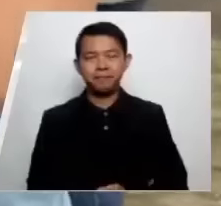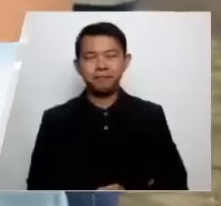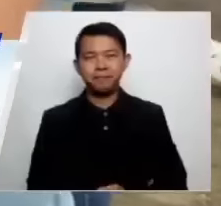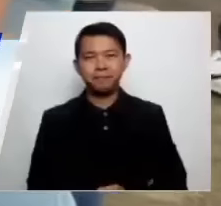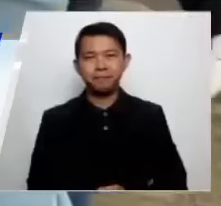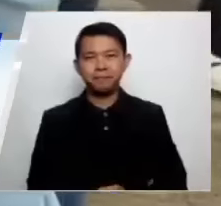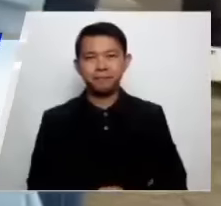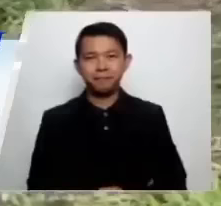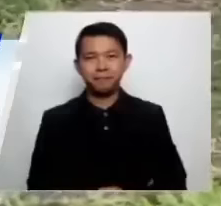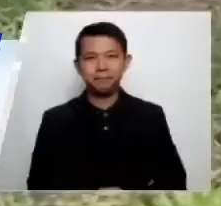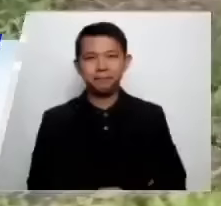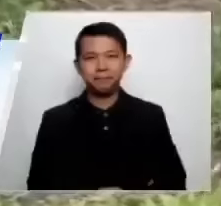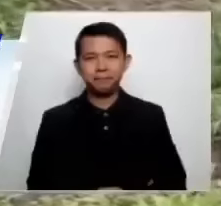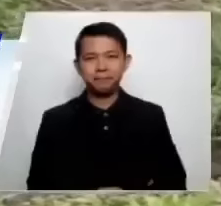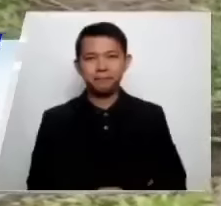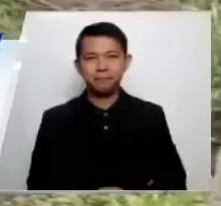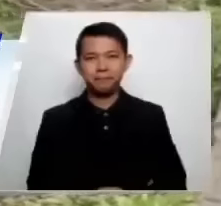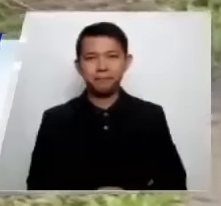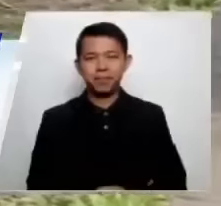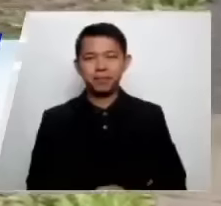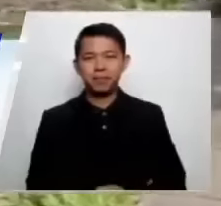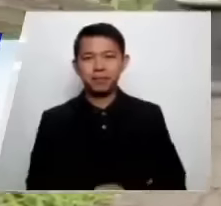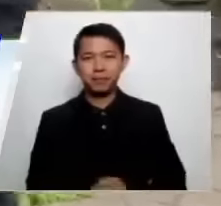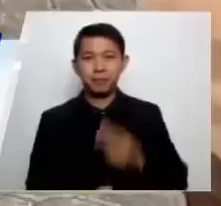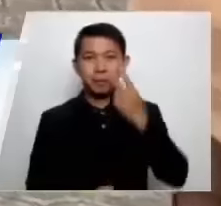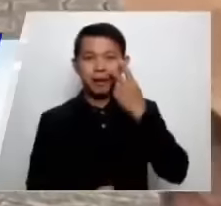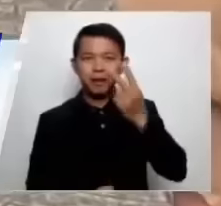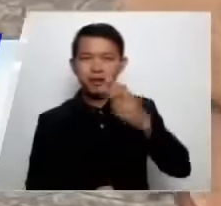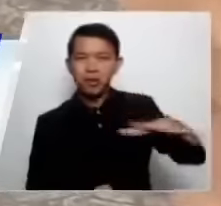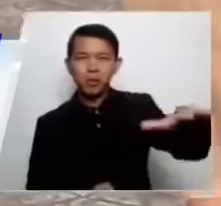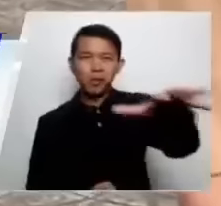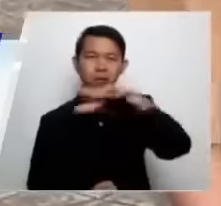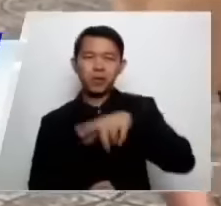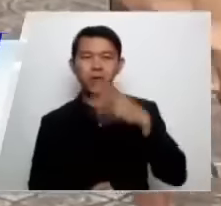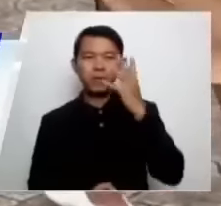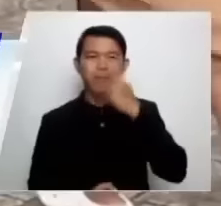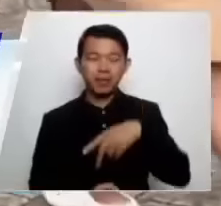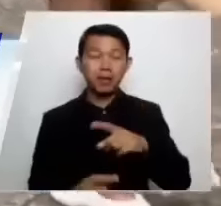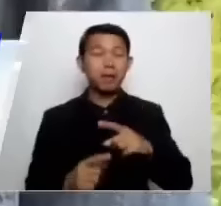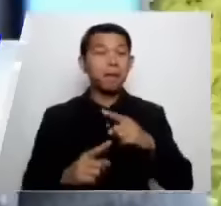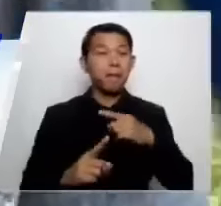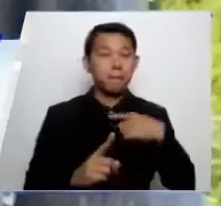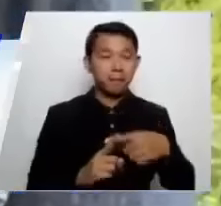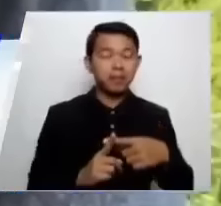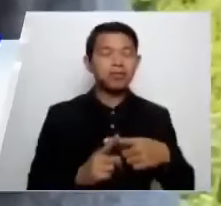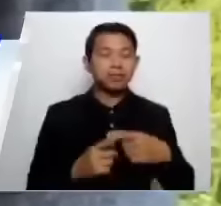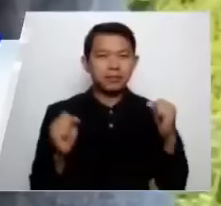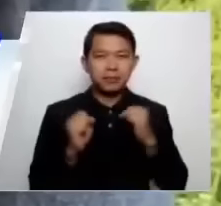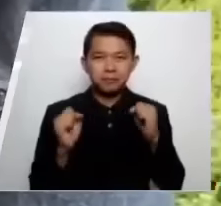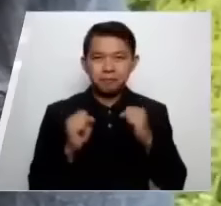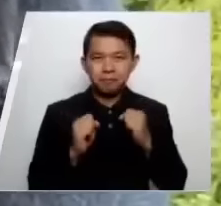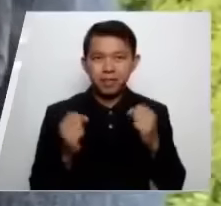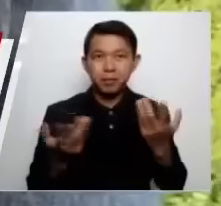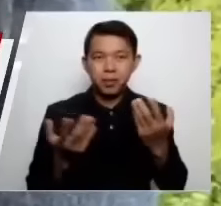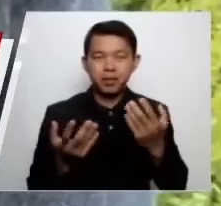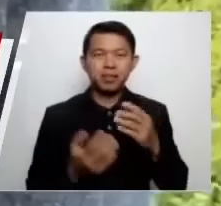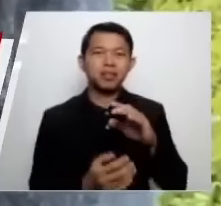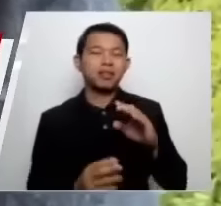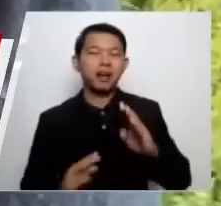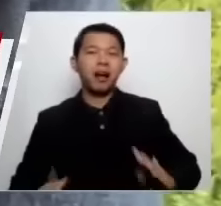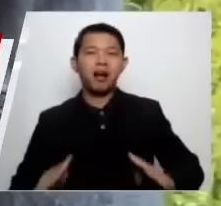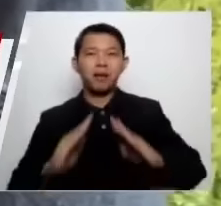Bukod sa magandang view, ang tagos sa butong lamig ang dinarayo ngayon sa isang pasyalan sa Tabaco, Albay. Napunta na ako ng Tagaytay, malamig doon pero